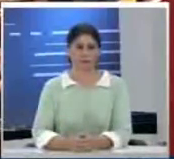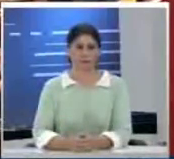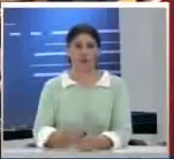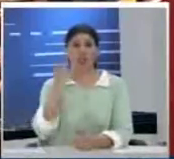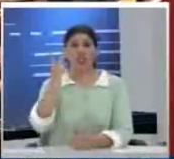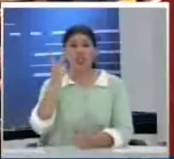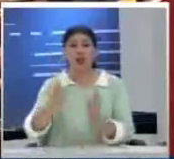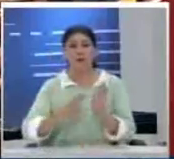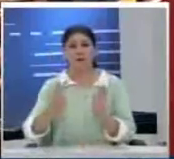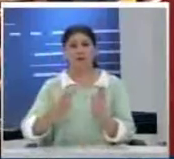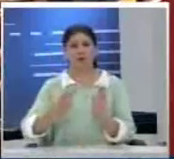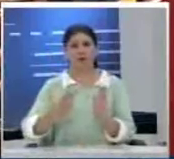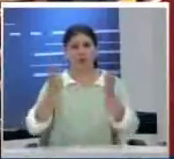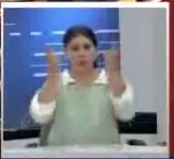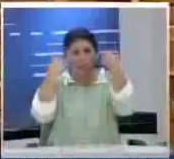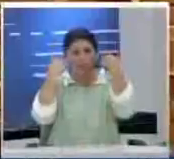Δυο φορές δηλός.